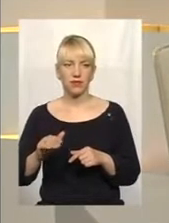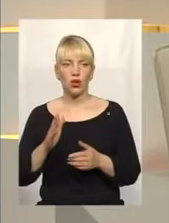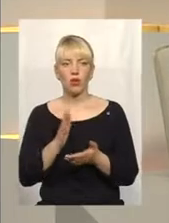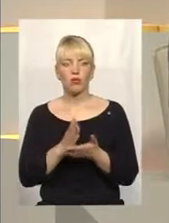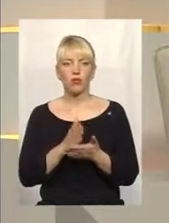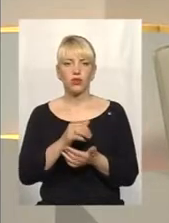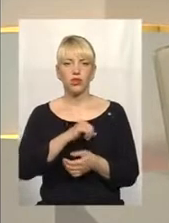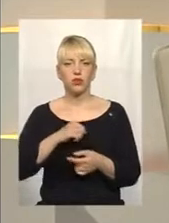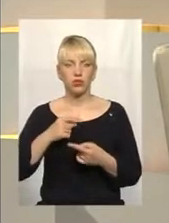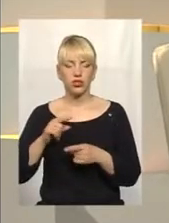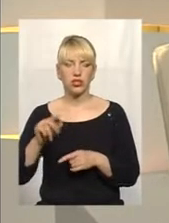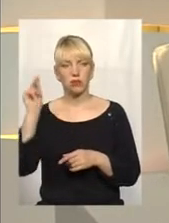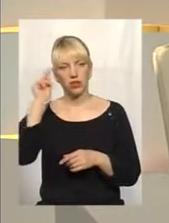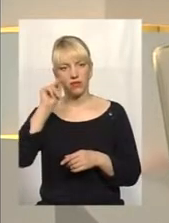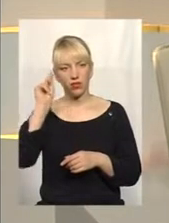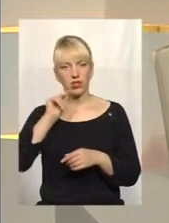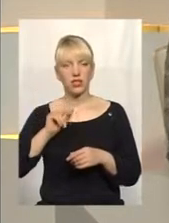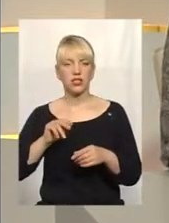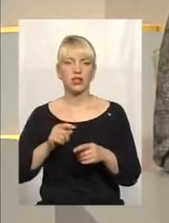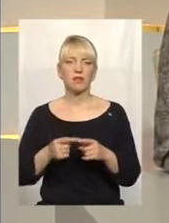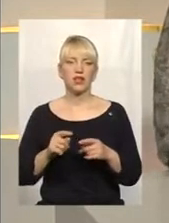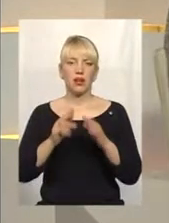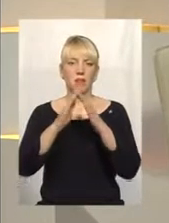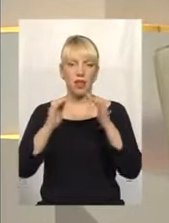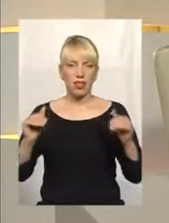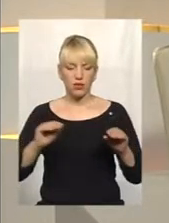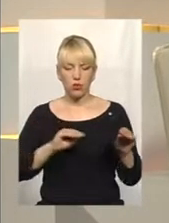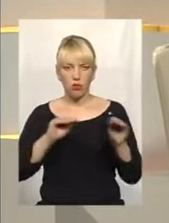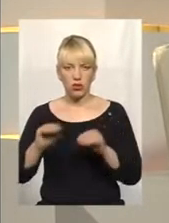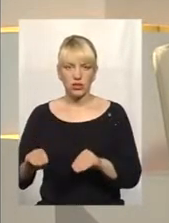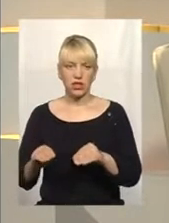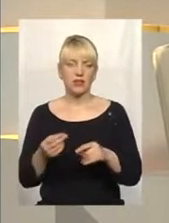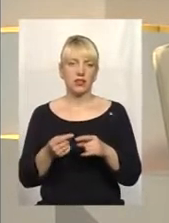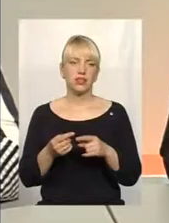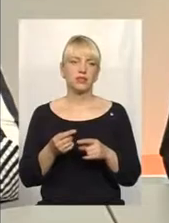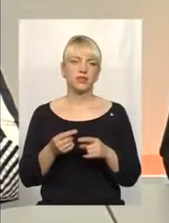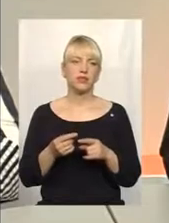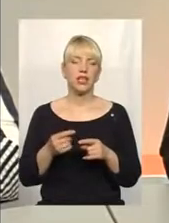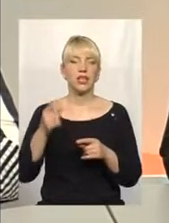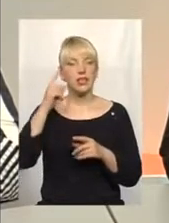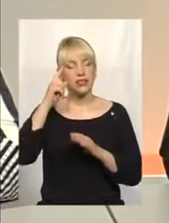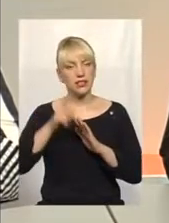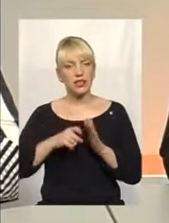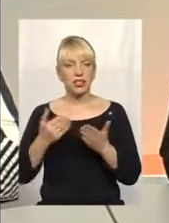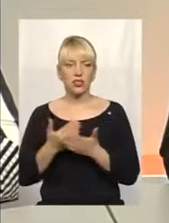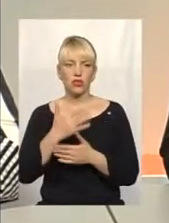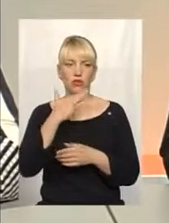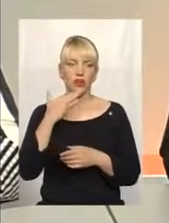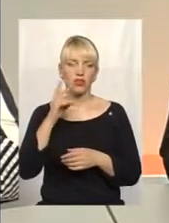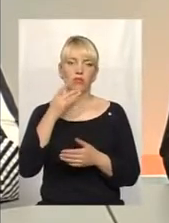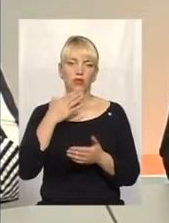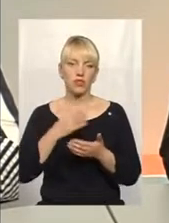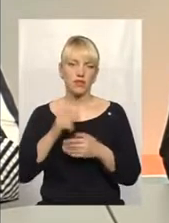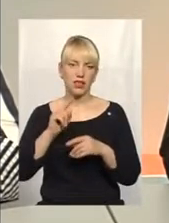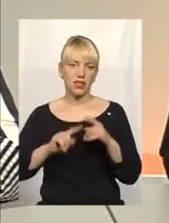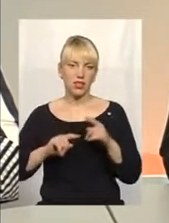побути самостійними, навчитися розбити ту саму палатку поставити, дізнатися багато нового про свій рідний